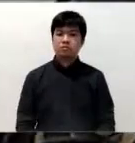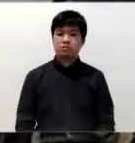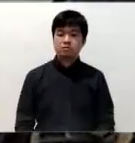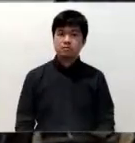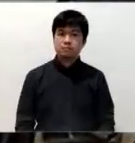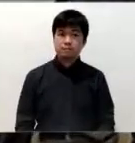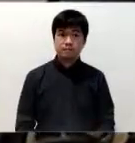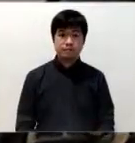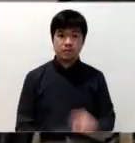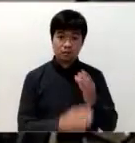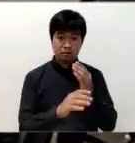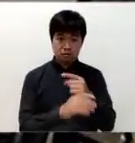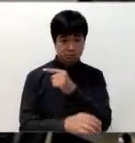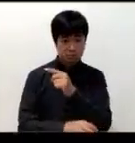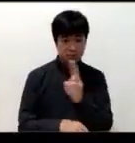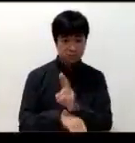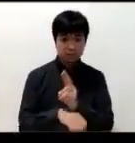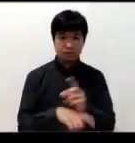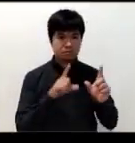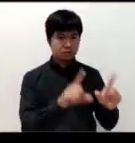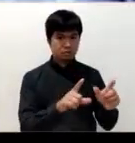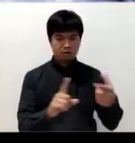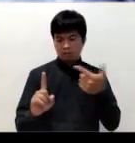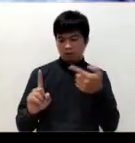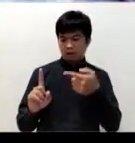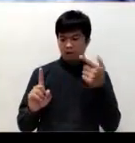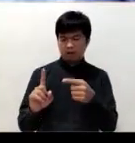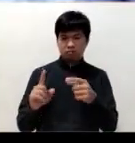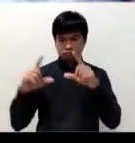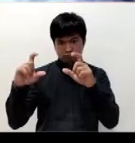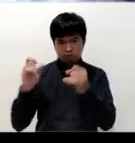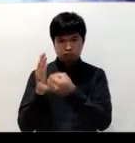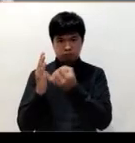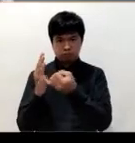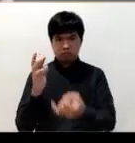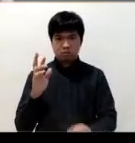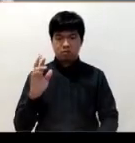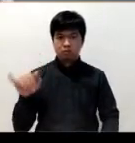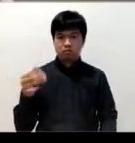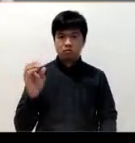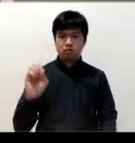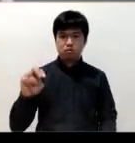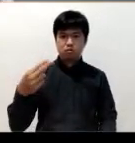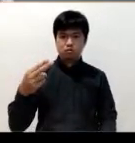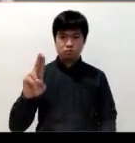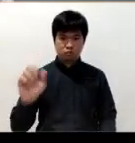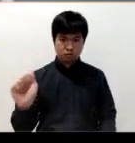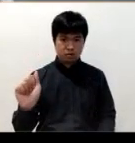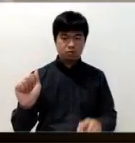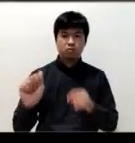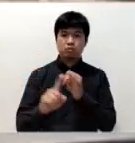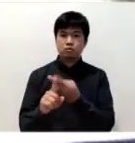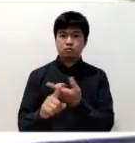vehicle na ginamit ng mga suspect sa pamamaril sa photojournalist ng Remate Online na si Joshua Abiad noong June 29 sa Quezon City.